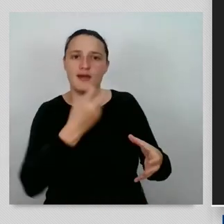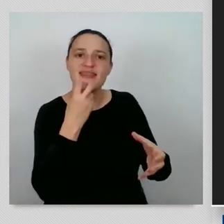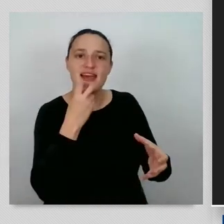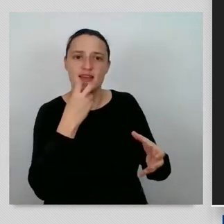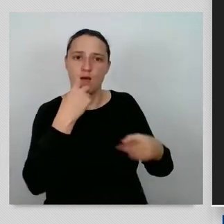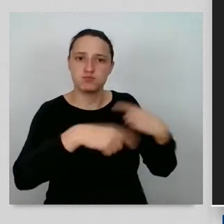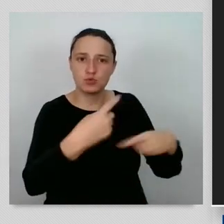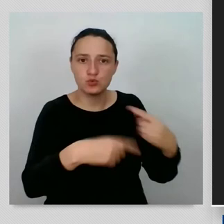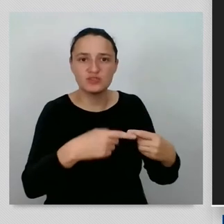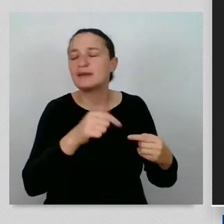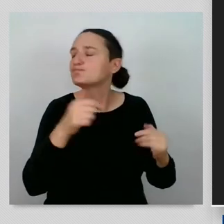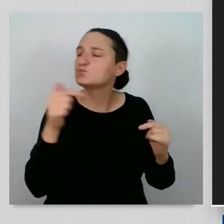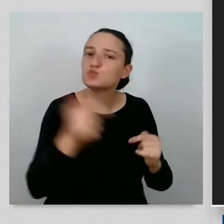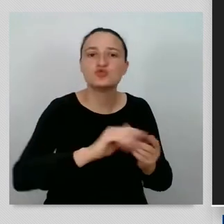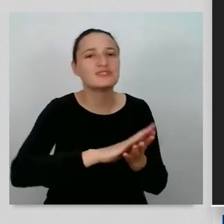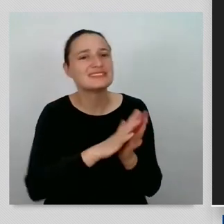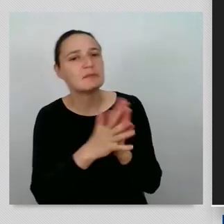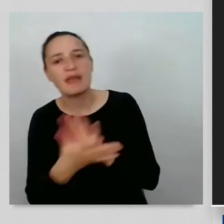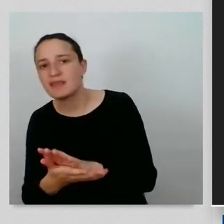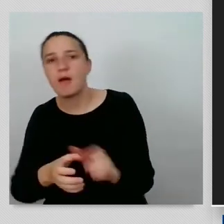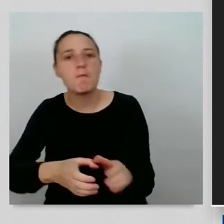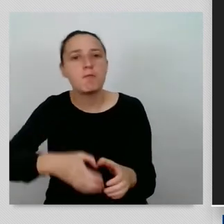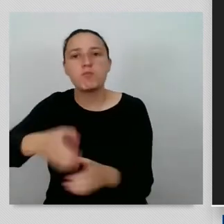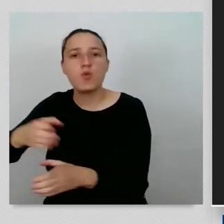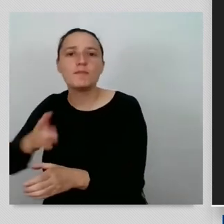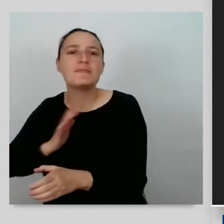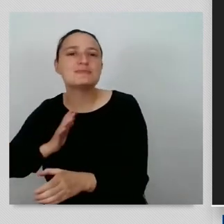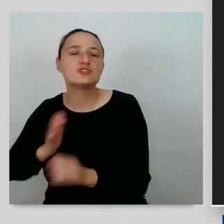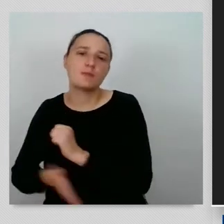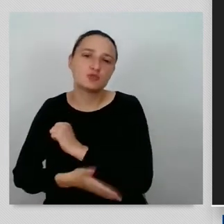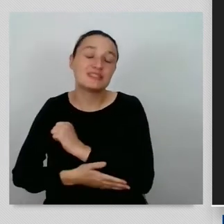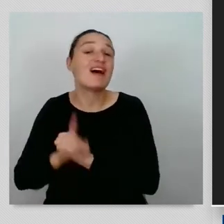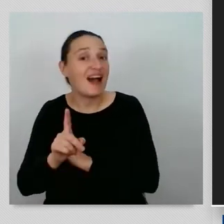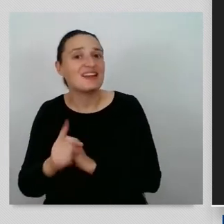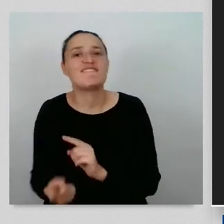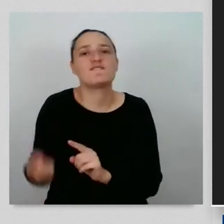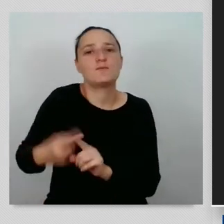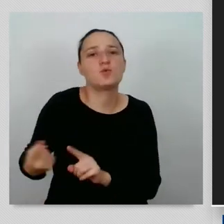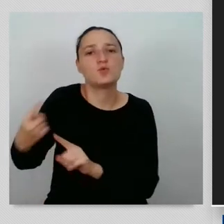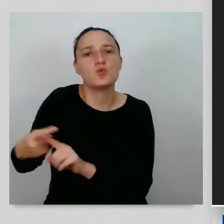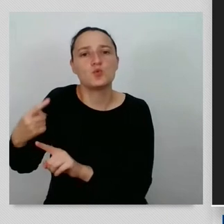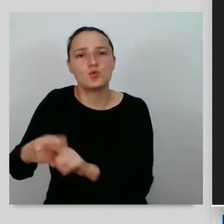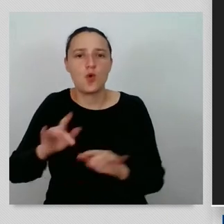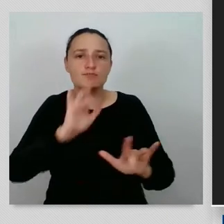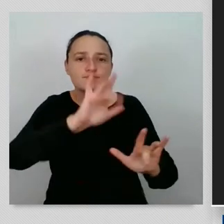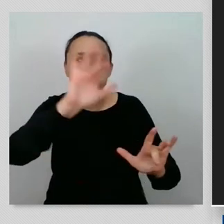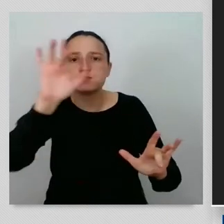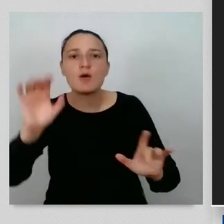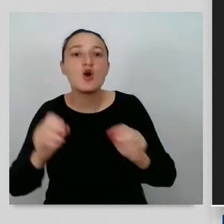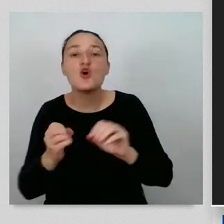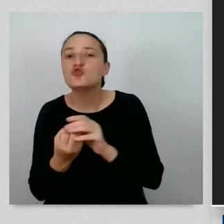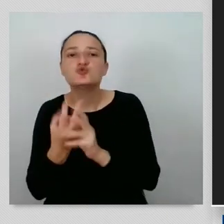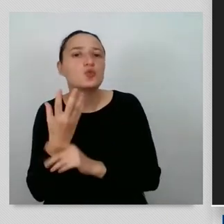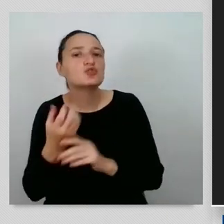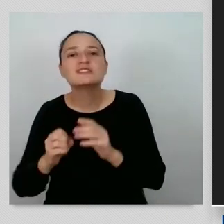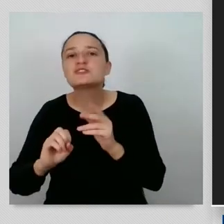na rzecz takich, których te bloki będą stanowiły bezpieczeństwo w podstawie, ale przy coraz większym rozproszeniu źródeł wytwarzania i że